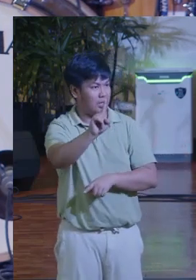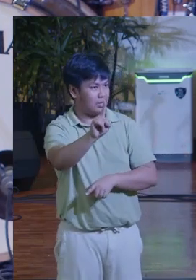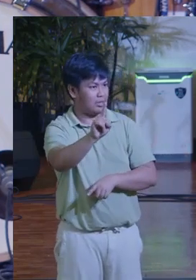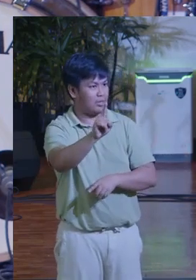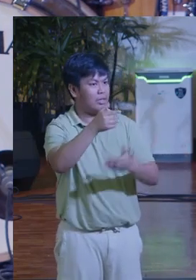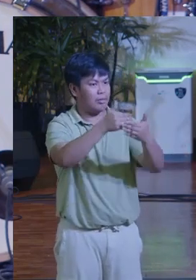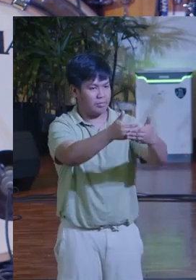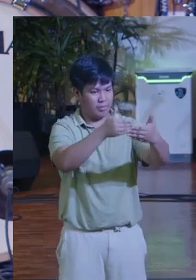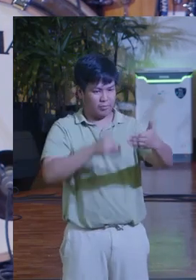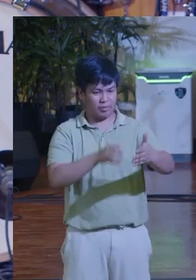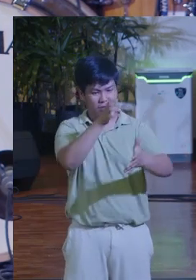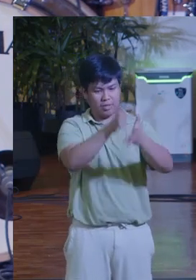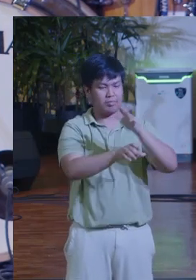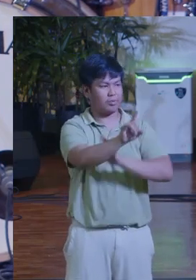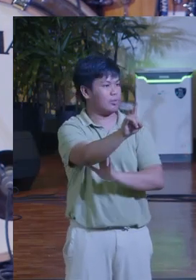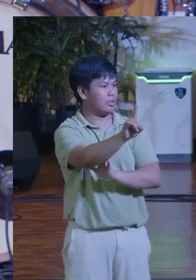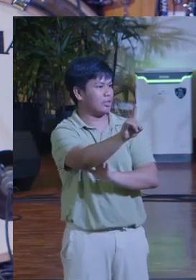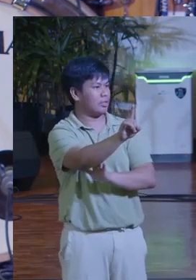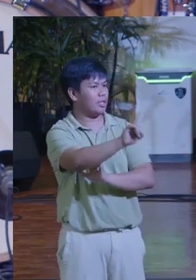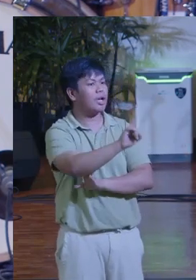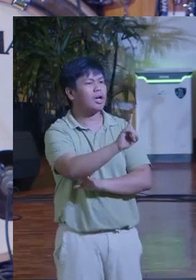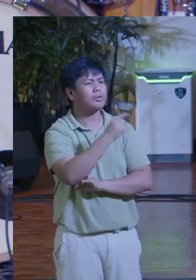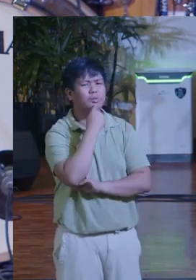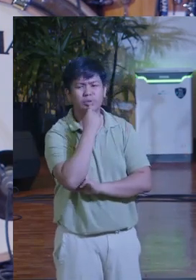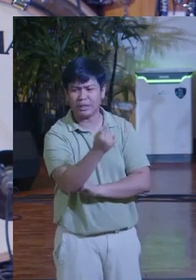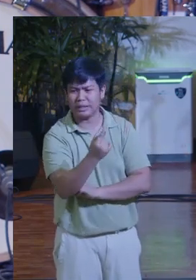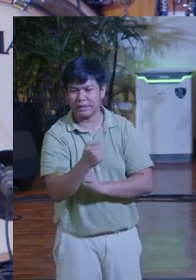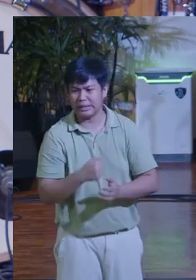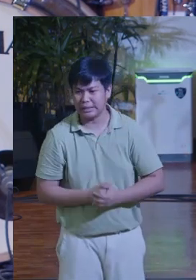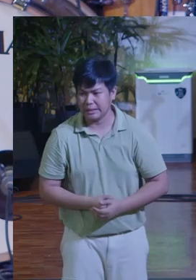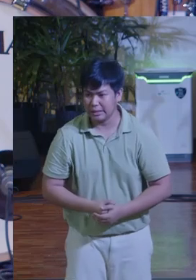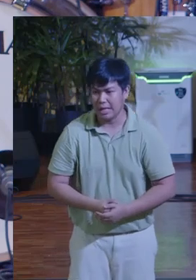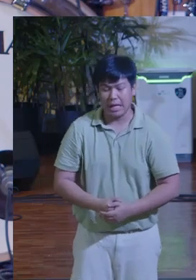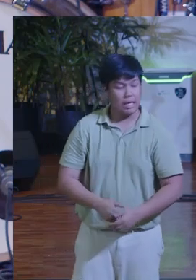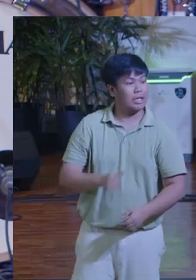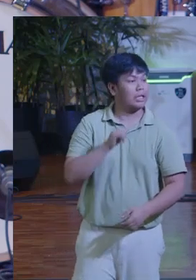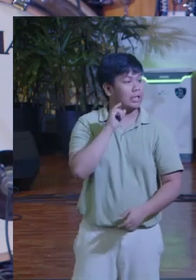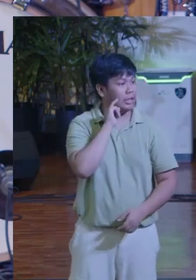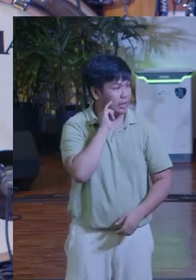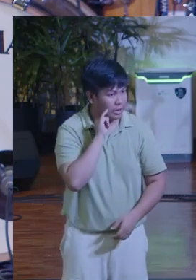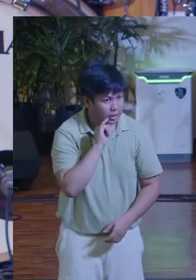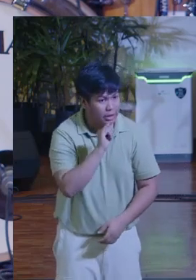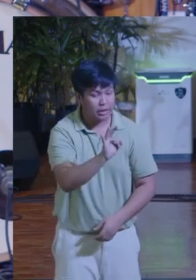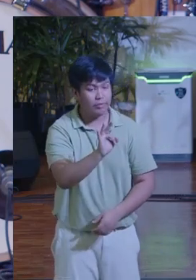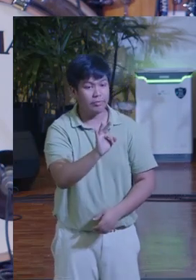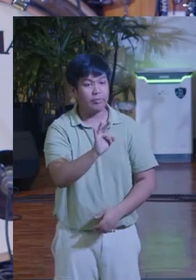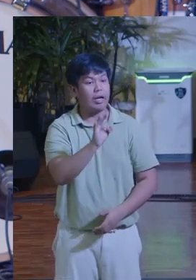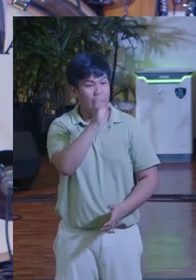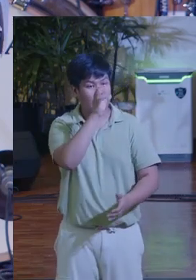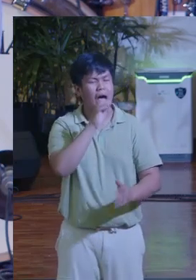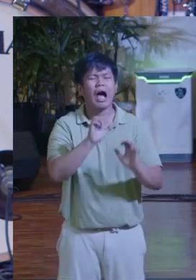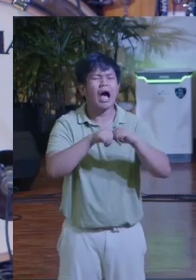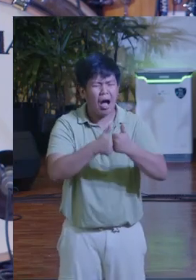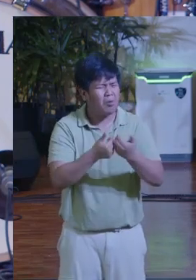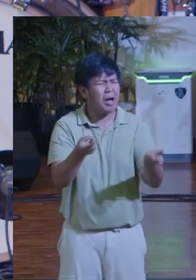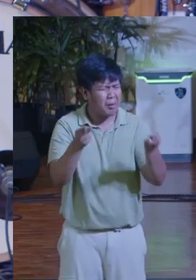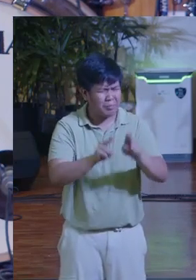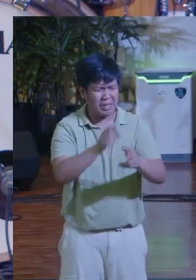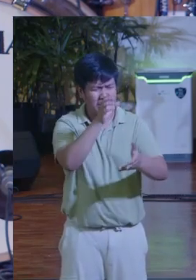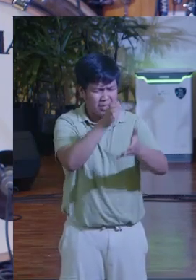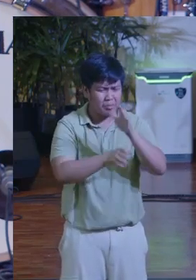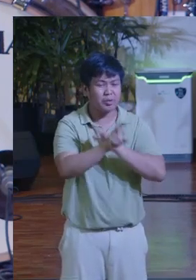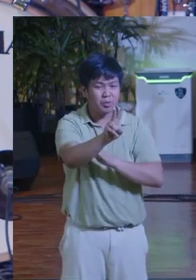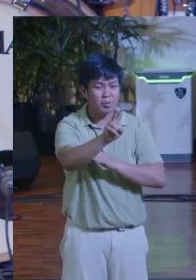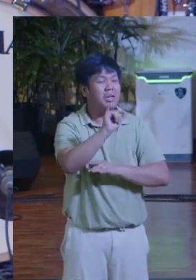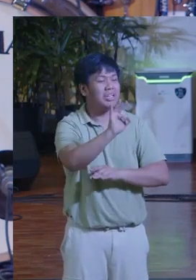Exodus 1. No? Sapagkat, hindi po mangyayari ang Exodus 2